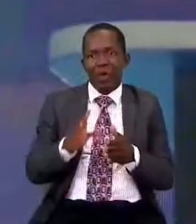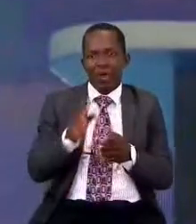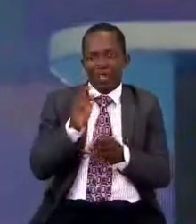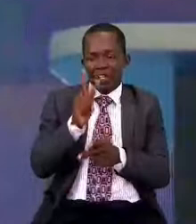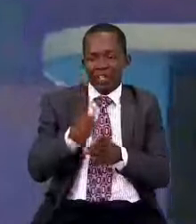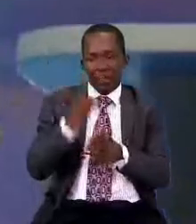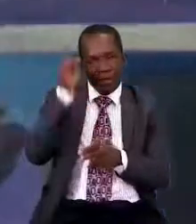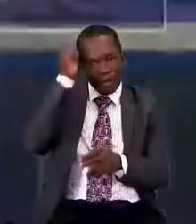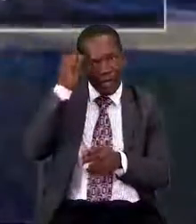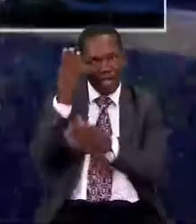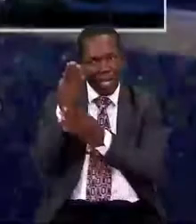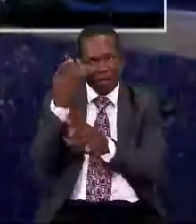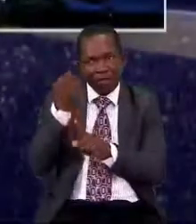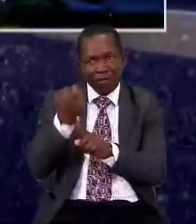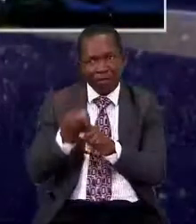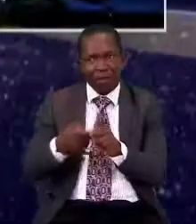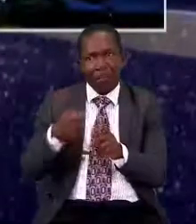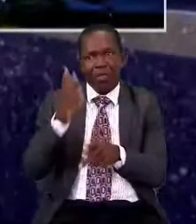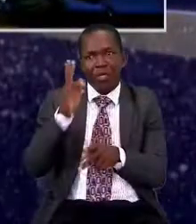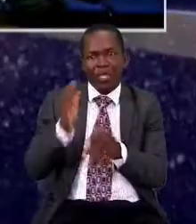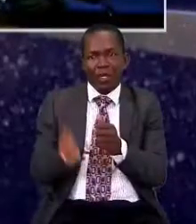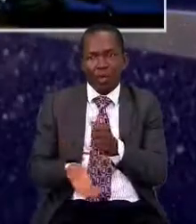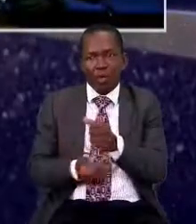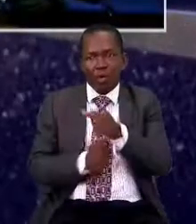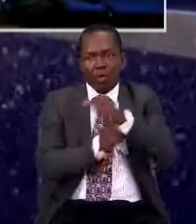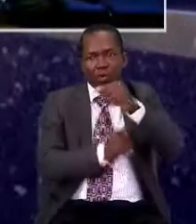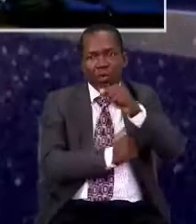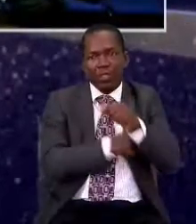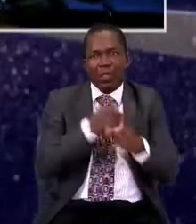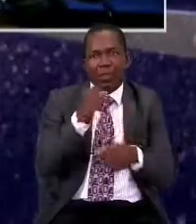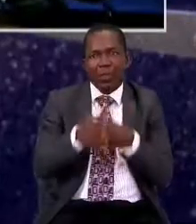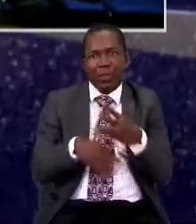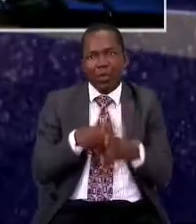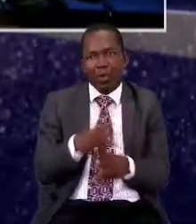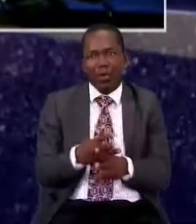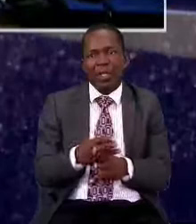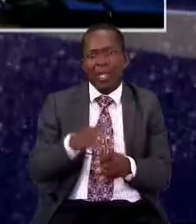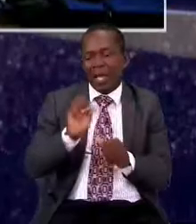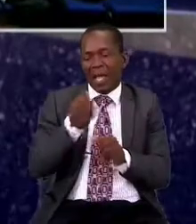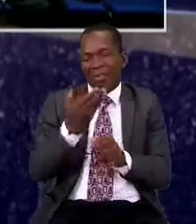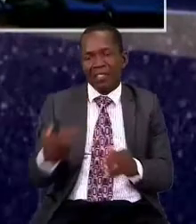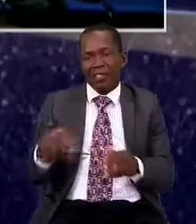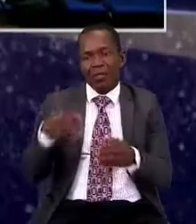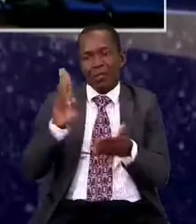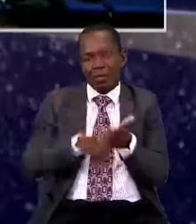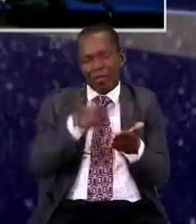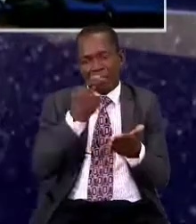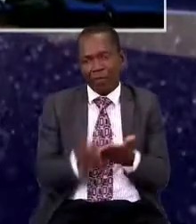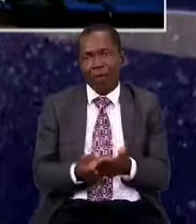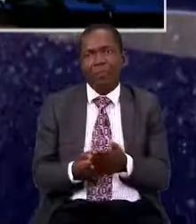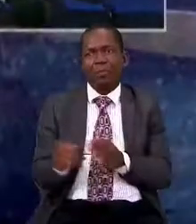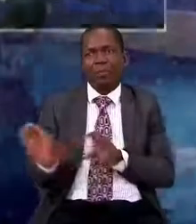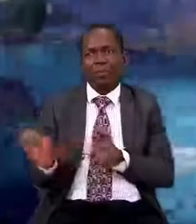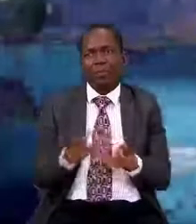de la planète, des étoiles, de l'univers, tout va s'effondrer. Voyez, tel que Moïse a élevé